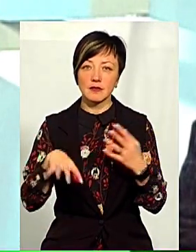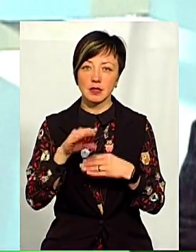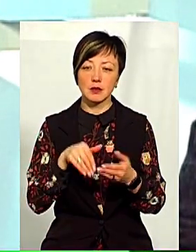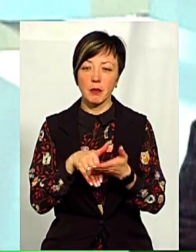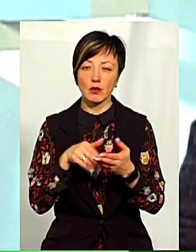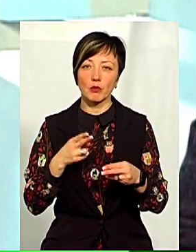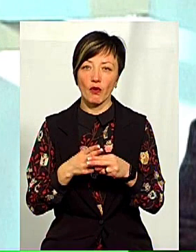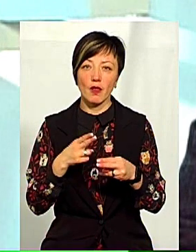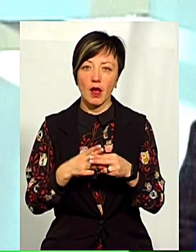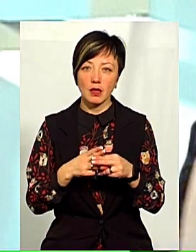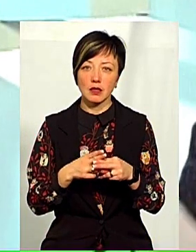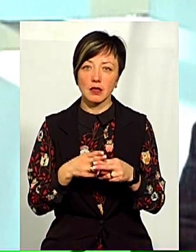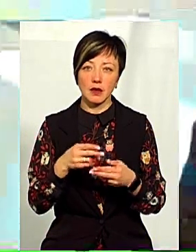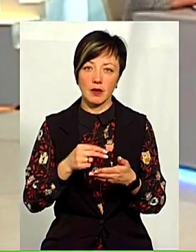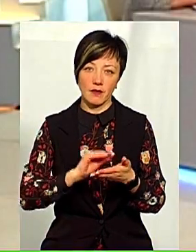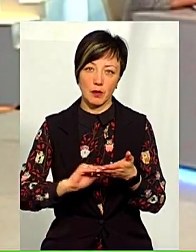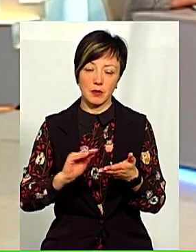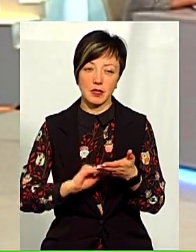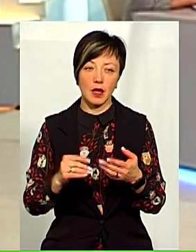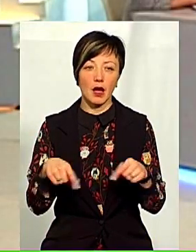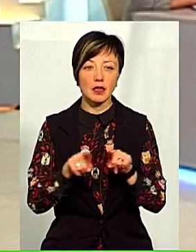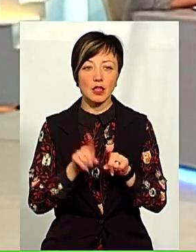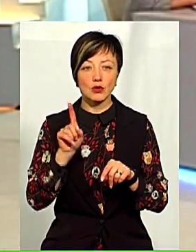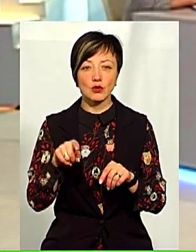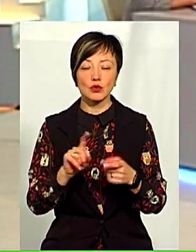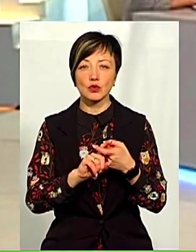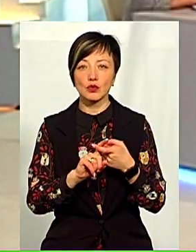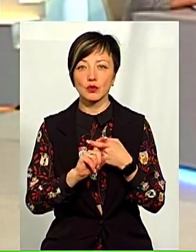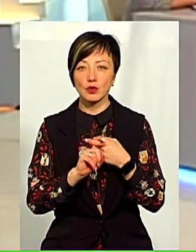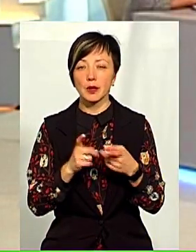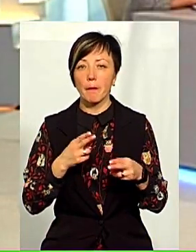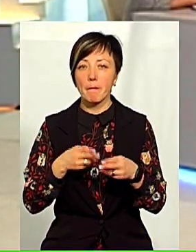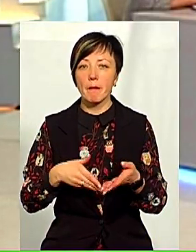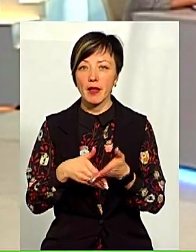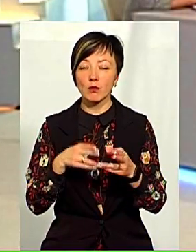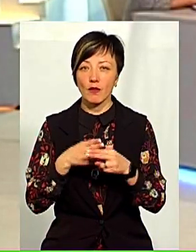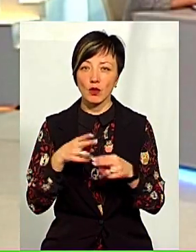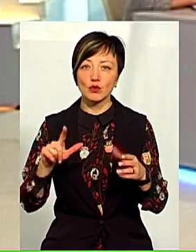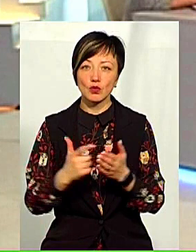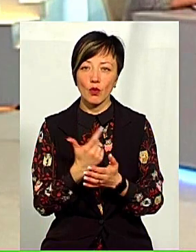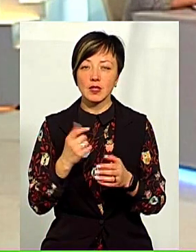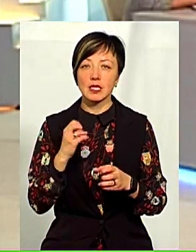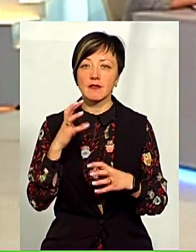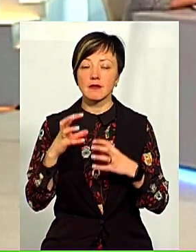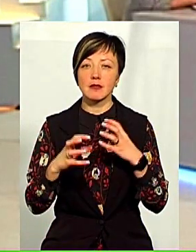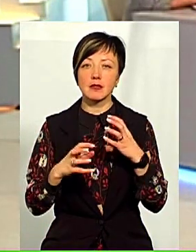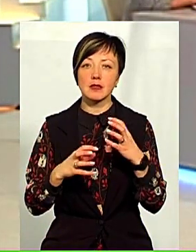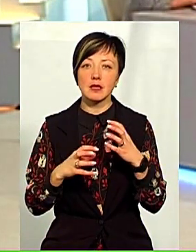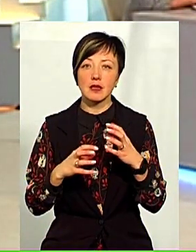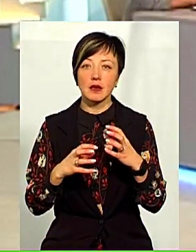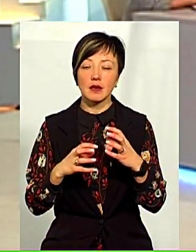методи профілактики, які в них виписані. А то, що стосується методів профілактики, ну, знову ж таки, за